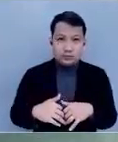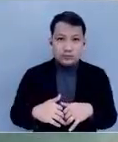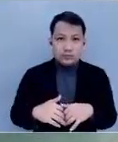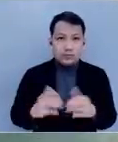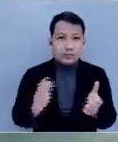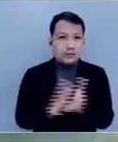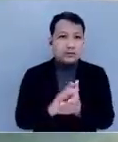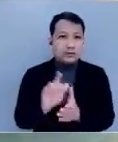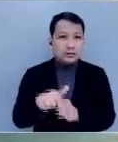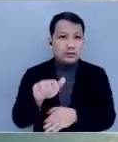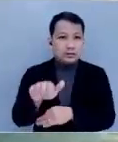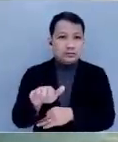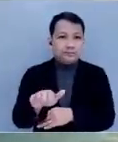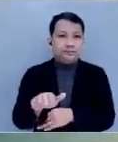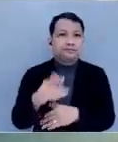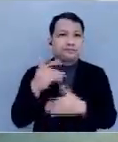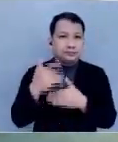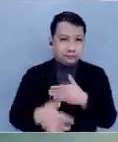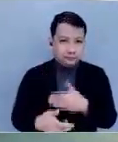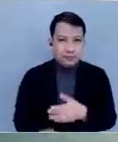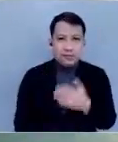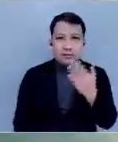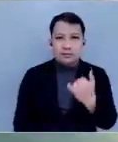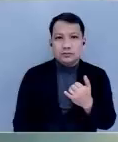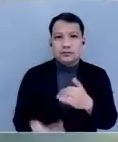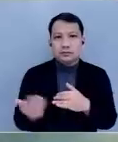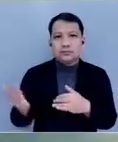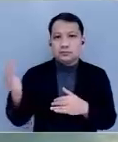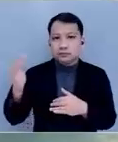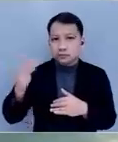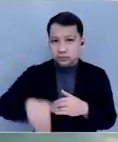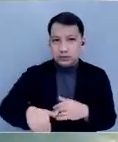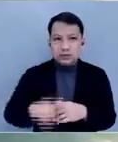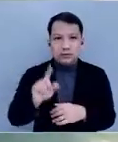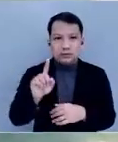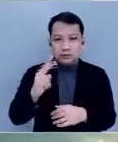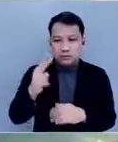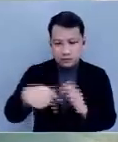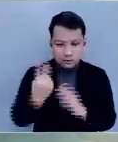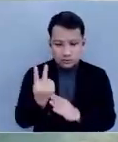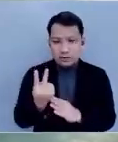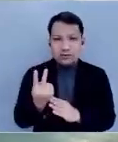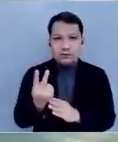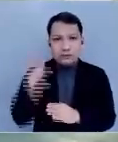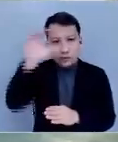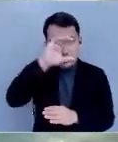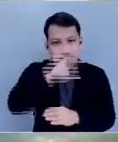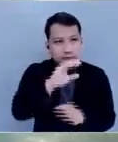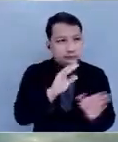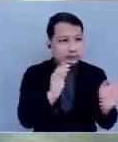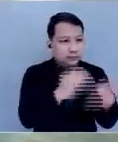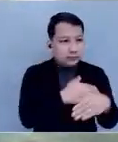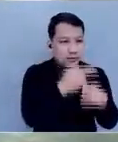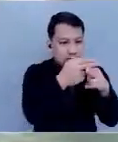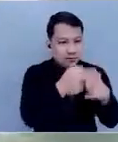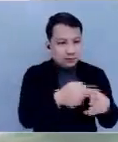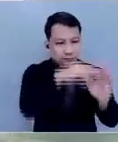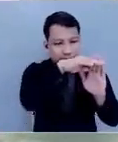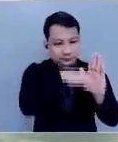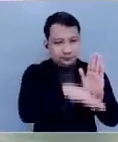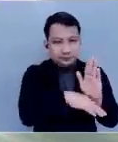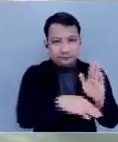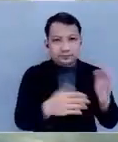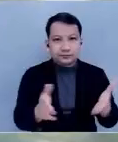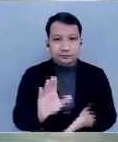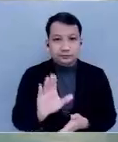mamayang hapon, abay agahan nyo na po dahil inaabot talaga ng 1 hanggang 2 oras ang paghahanap ng iyong pangapangalan kung hindi nyo hawak